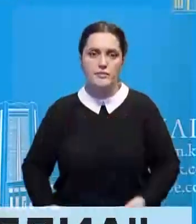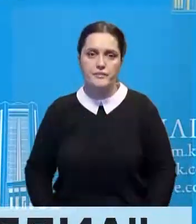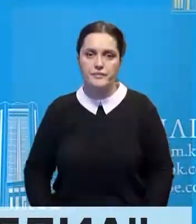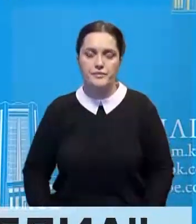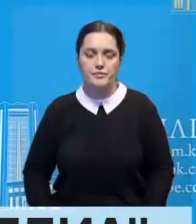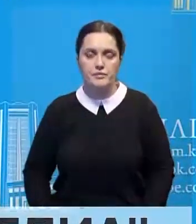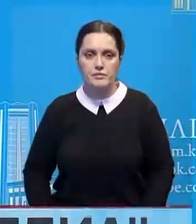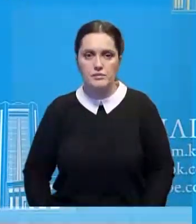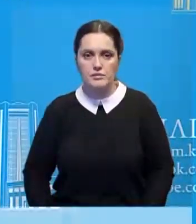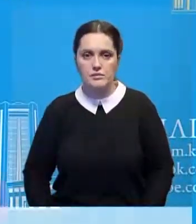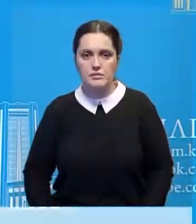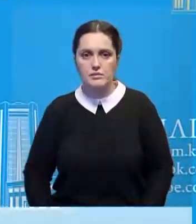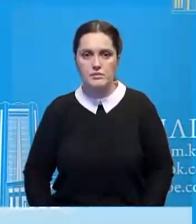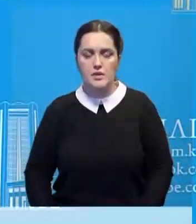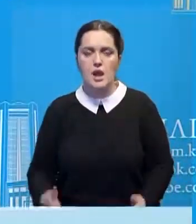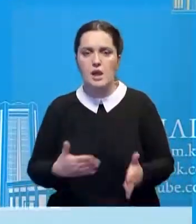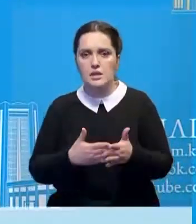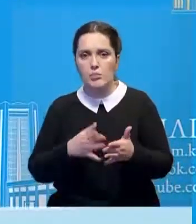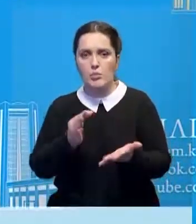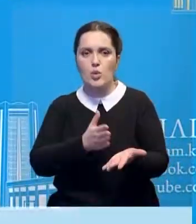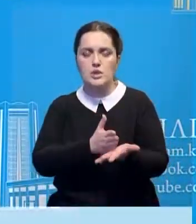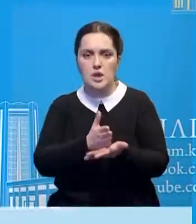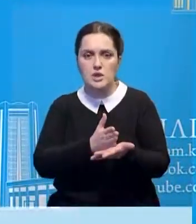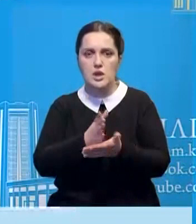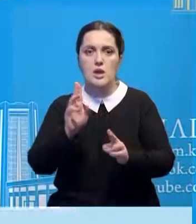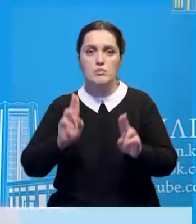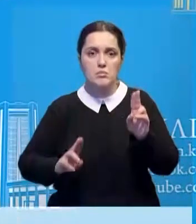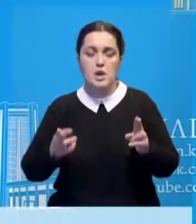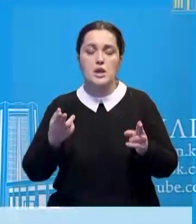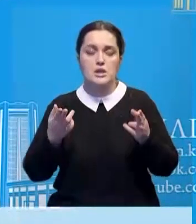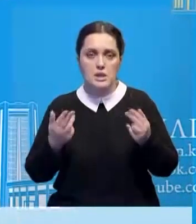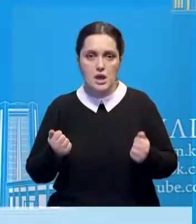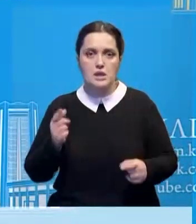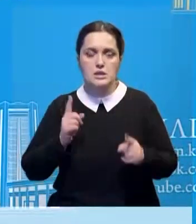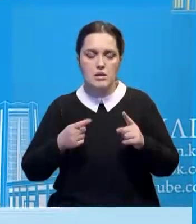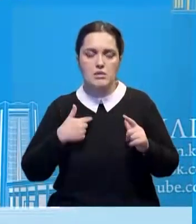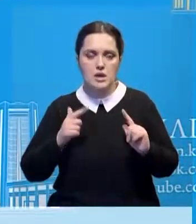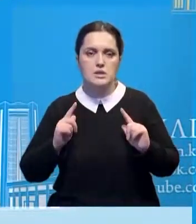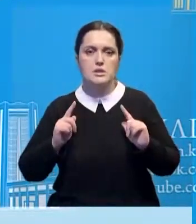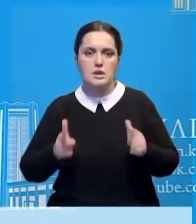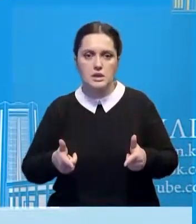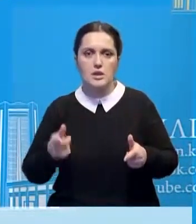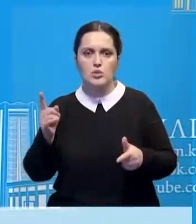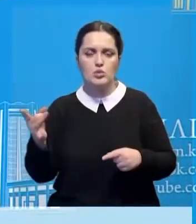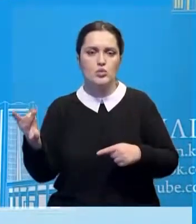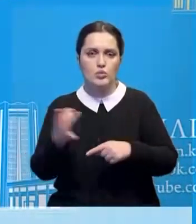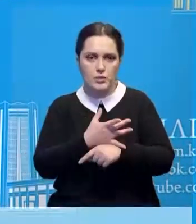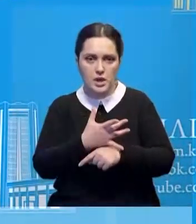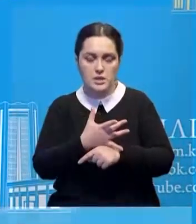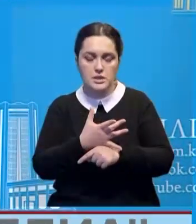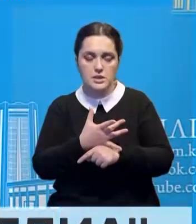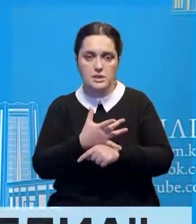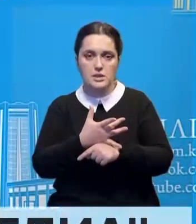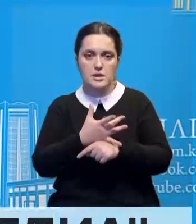по стажу, ограничения, эти все нормы, да, действительно, я согласна, нужно их убрать.